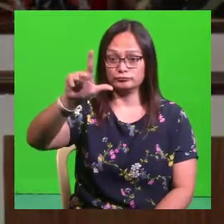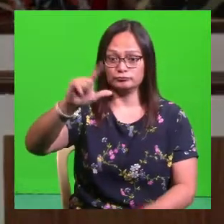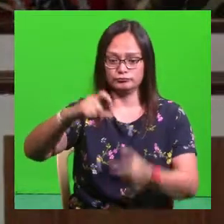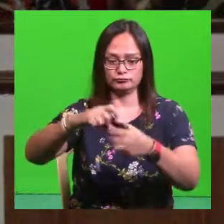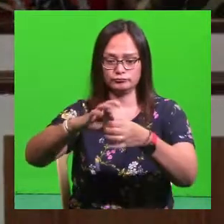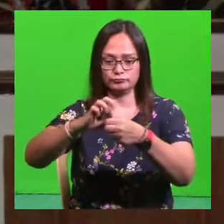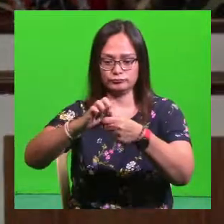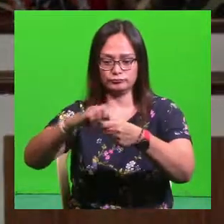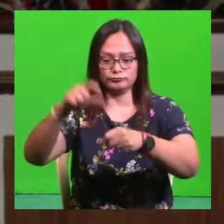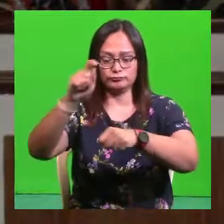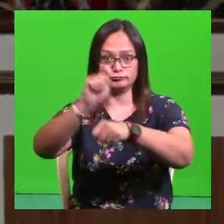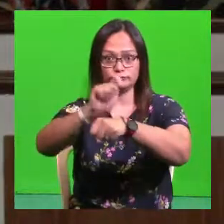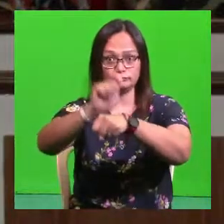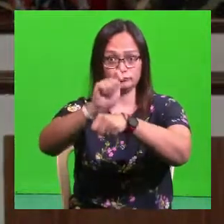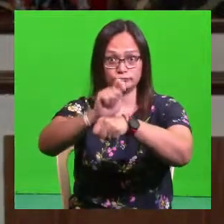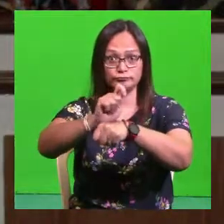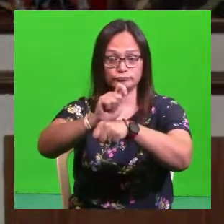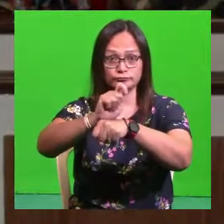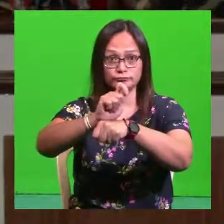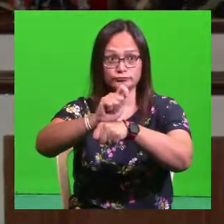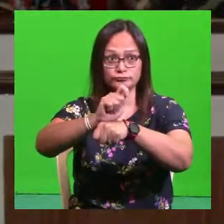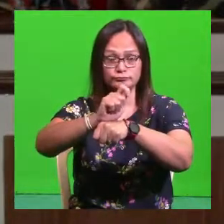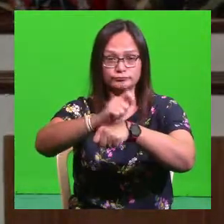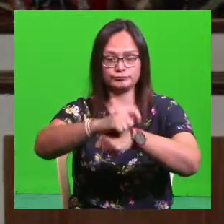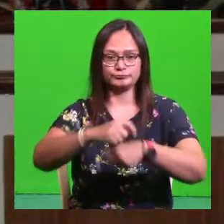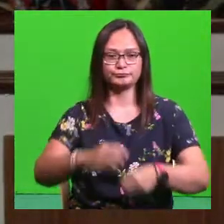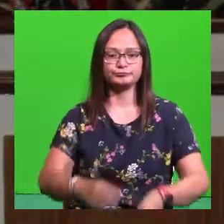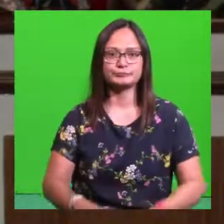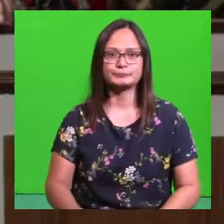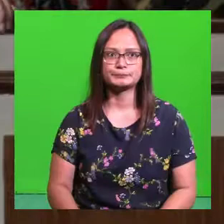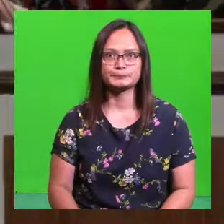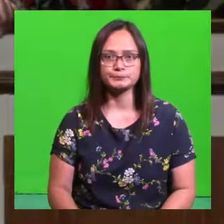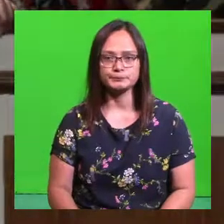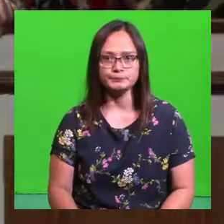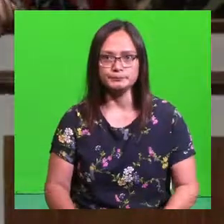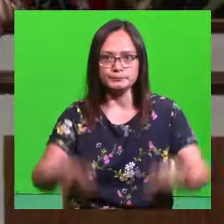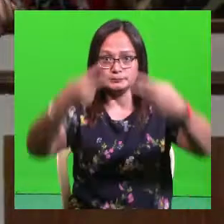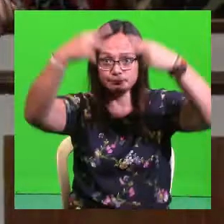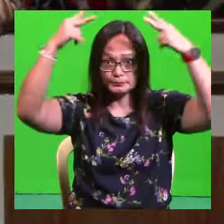Subalit, the veil of the temple was rent in twain, almost 90 feet high.